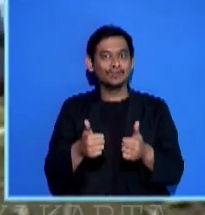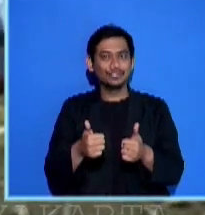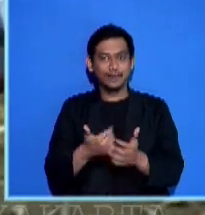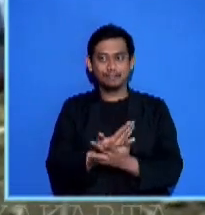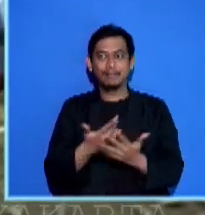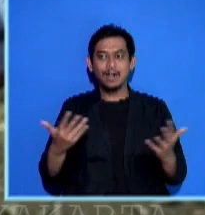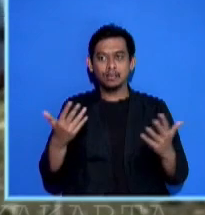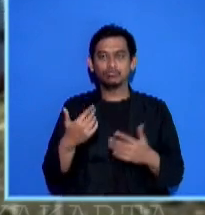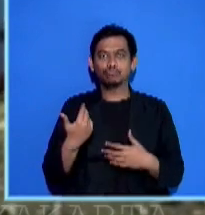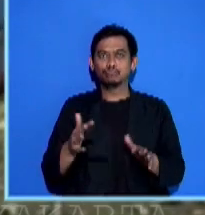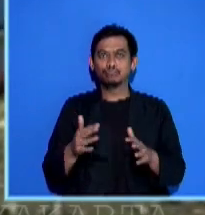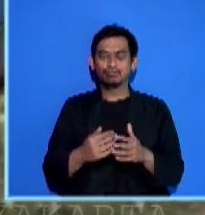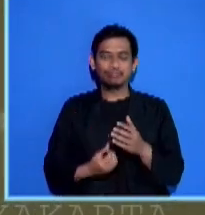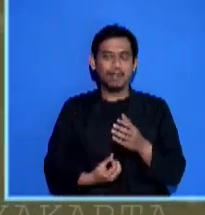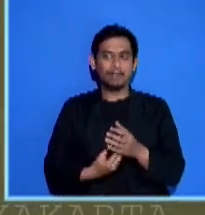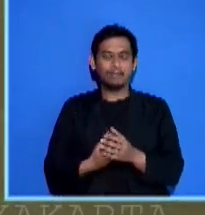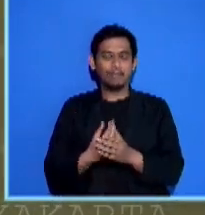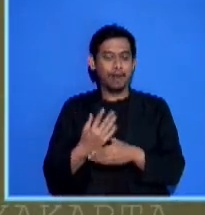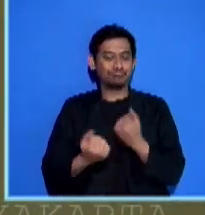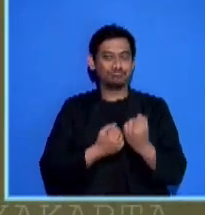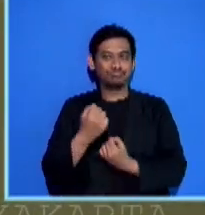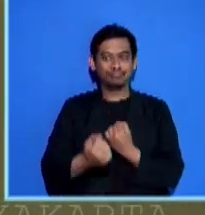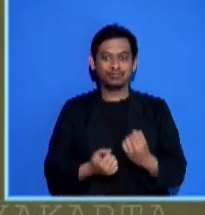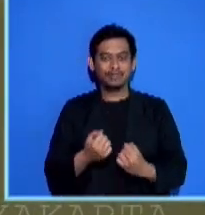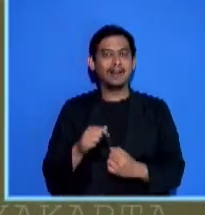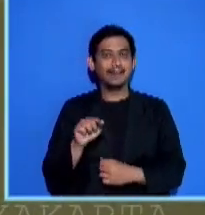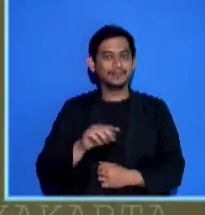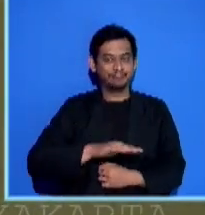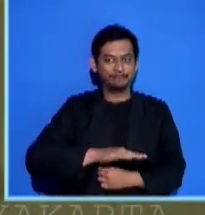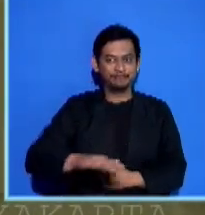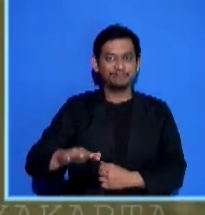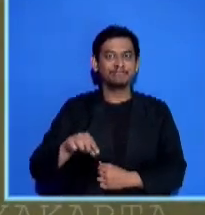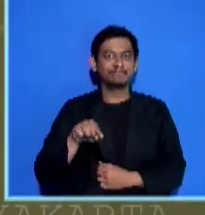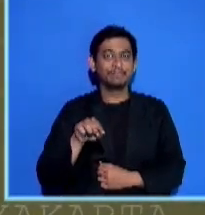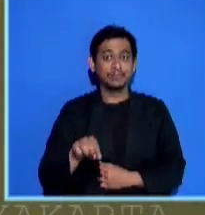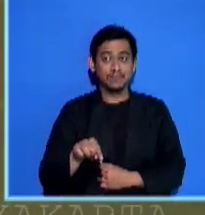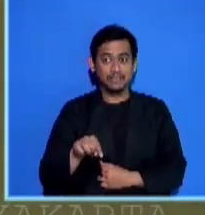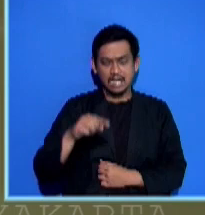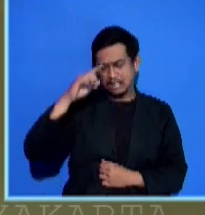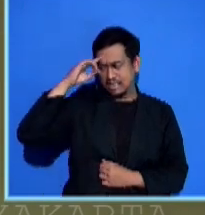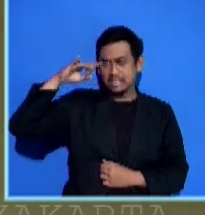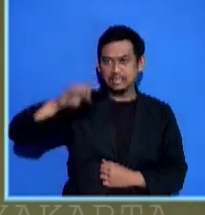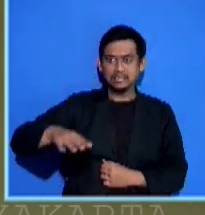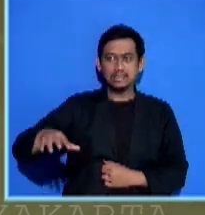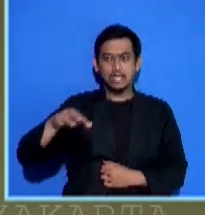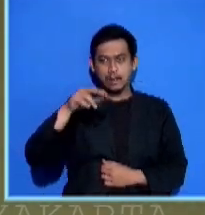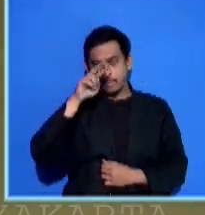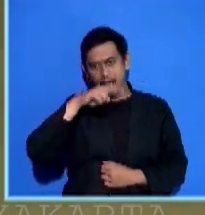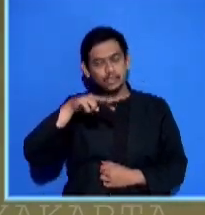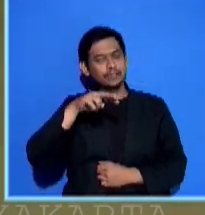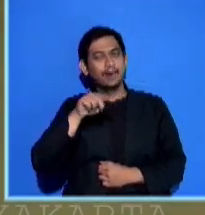konsumsiikangampun us Nila suij saking Padusunan tanjungjo